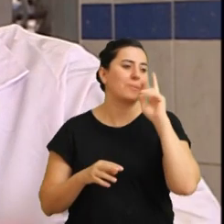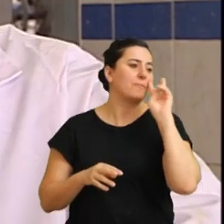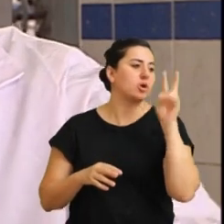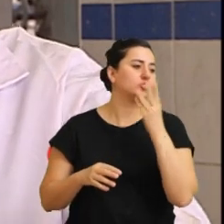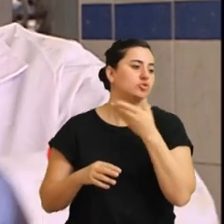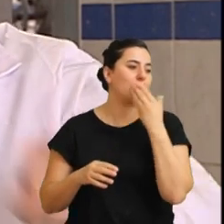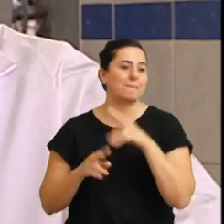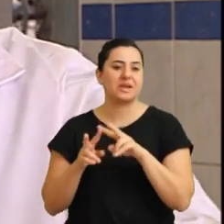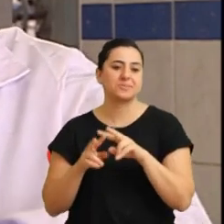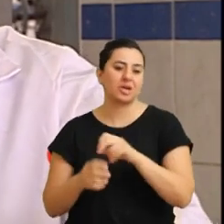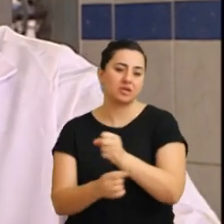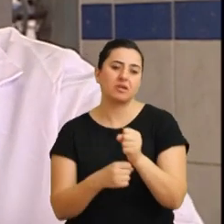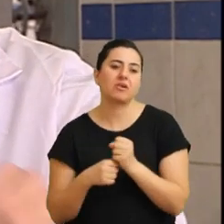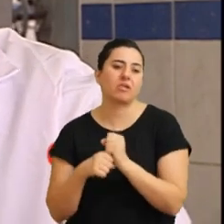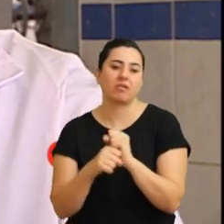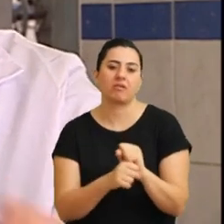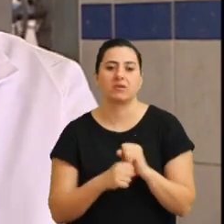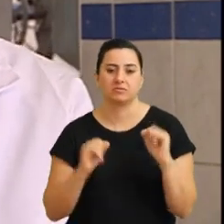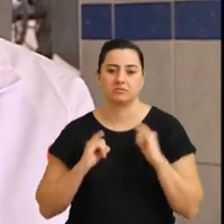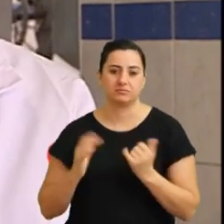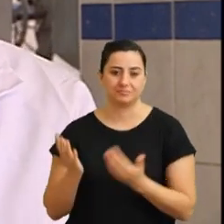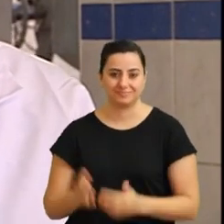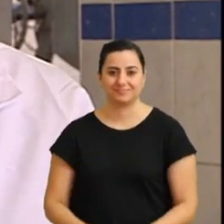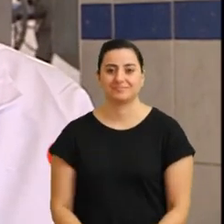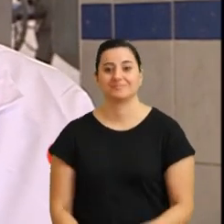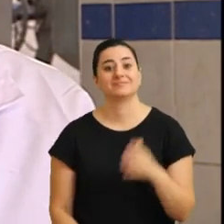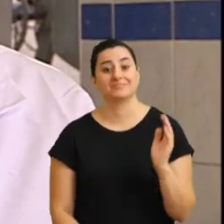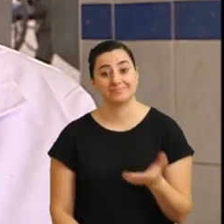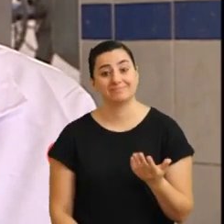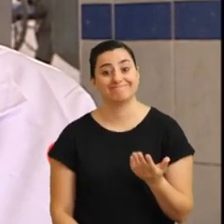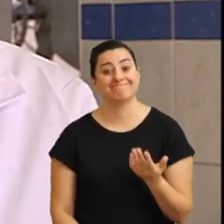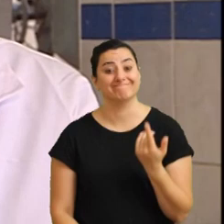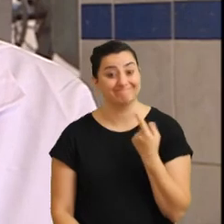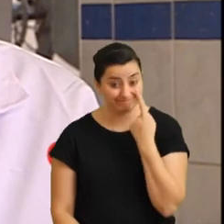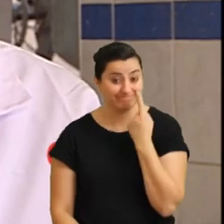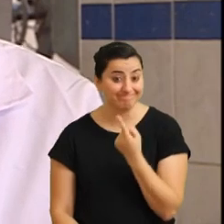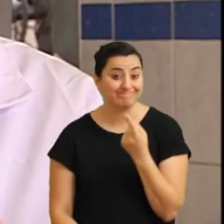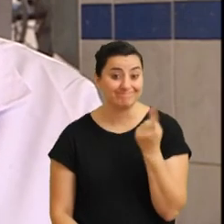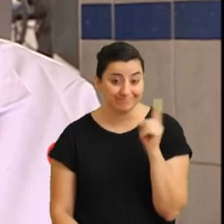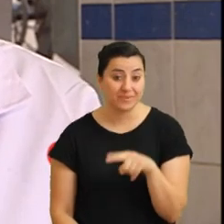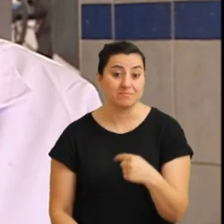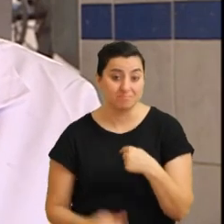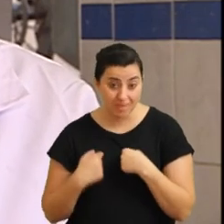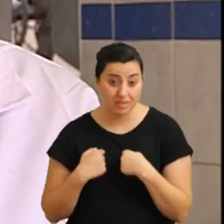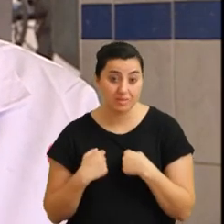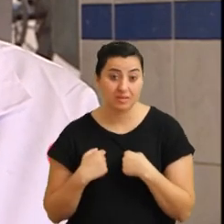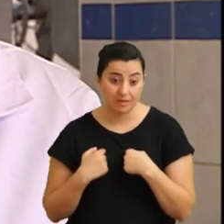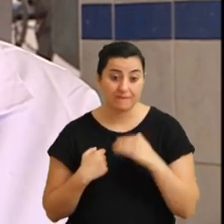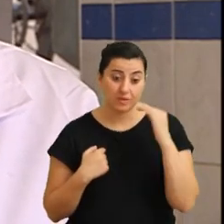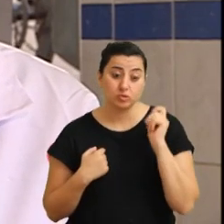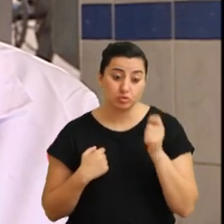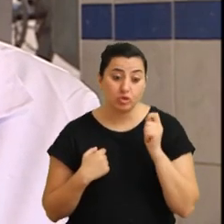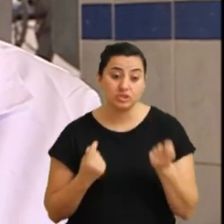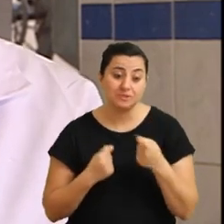mercimek çorbası karıştırıyormuş gibi usul usul usul karıştırdı. Yine yani yine ben en